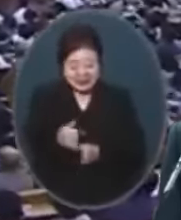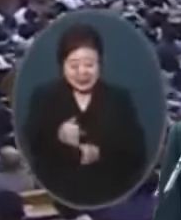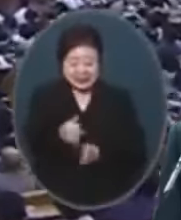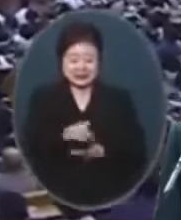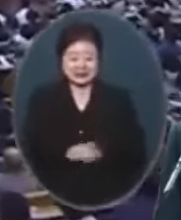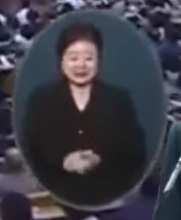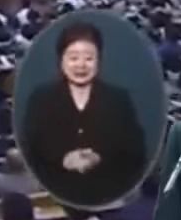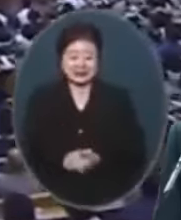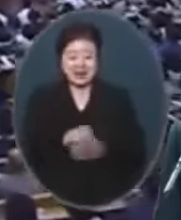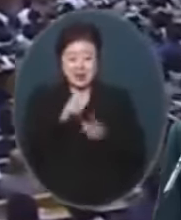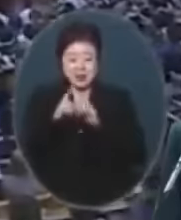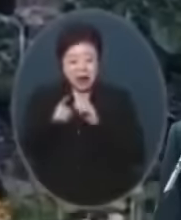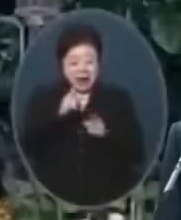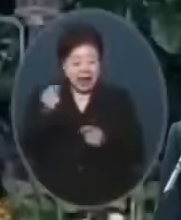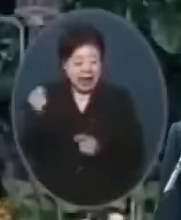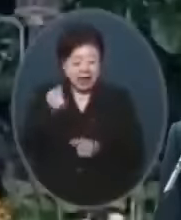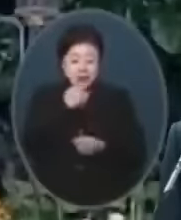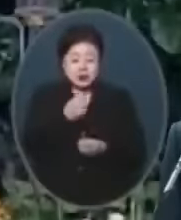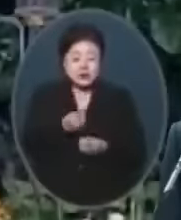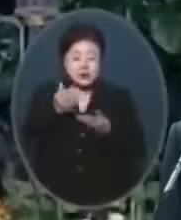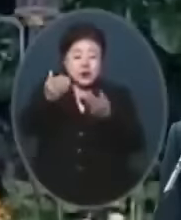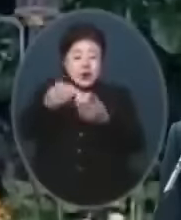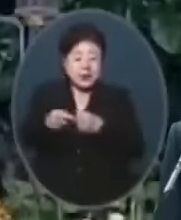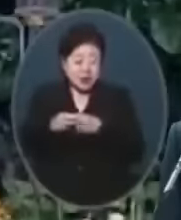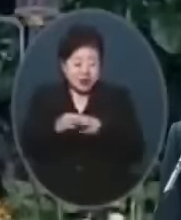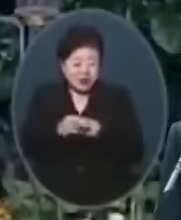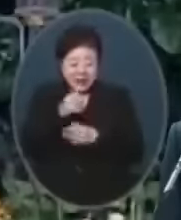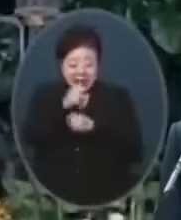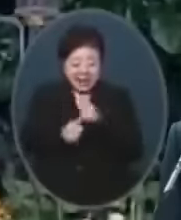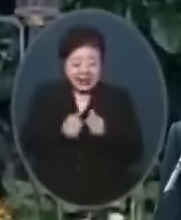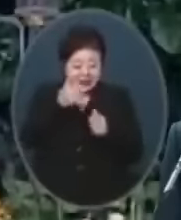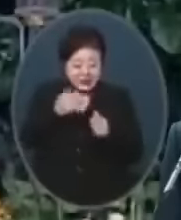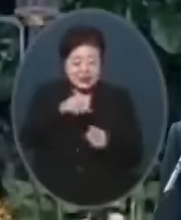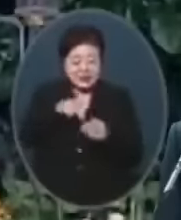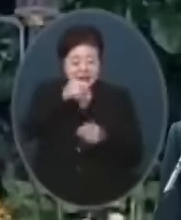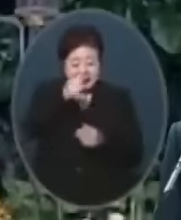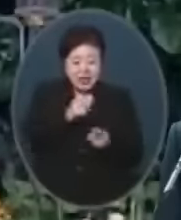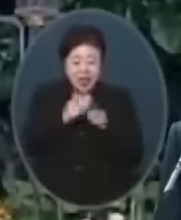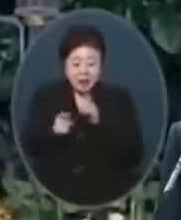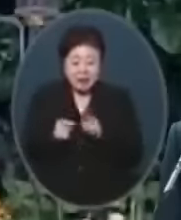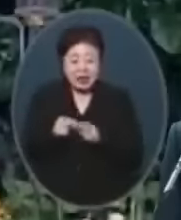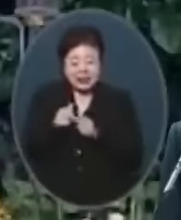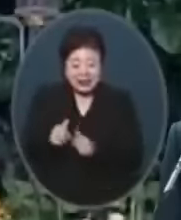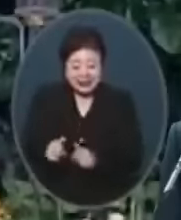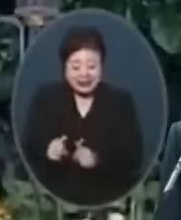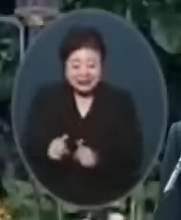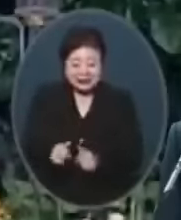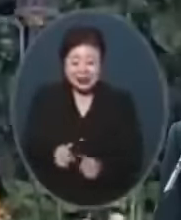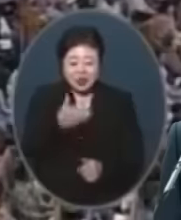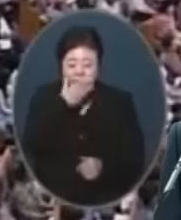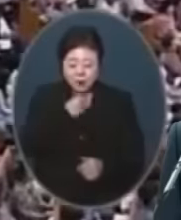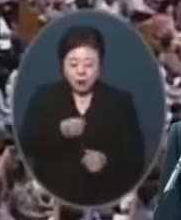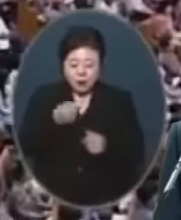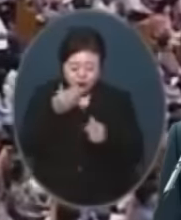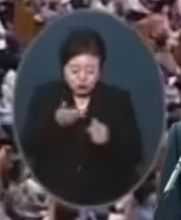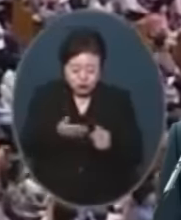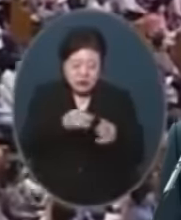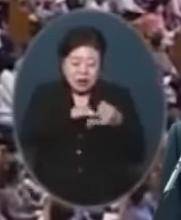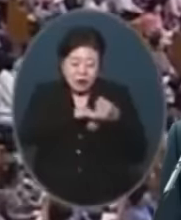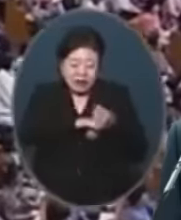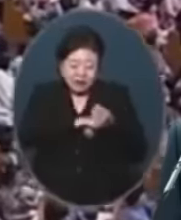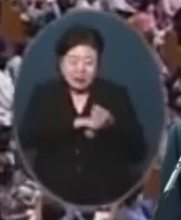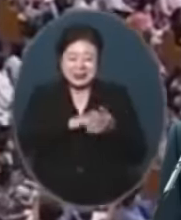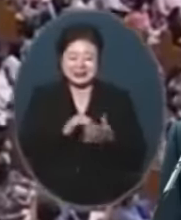이렇게 말로써 축복을 하면 하나님께서 제사장의 말을 따라서 복을 주시겠다고